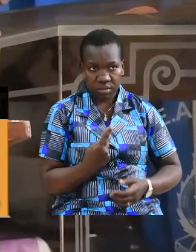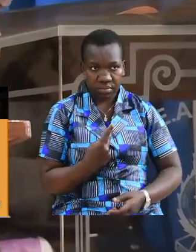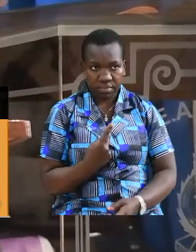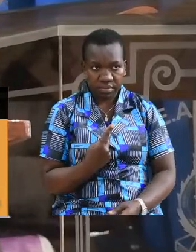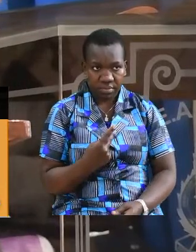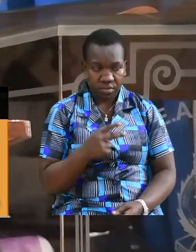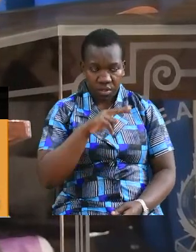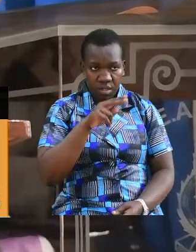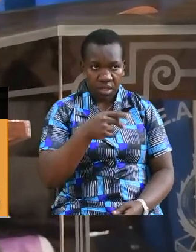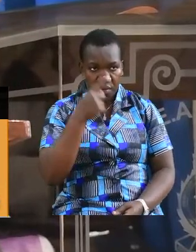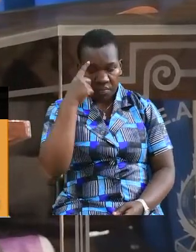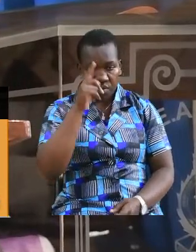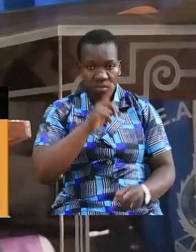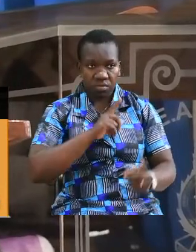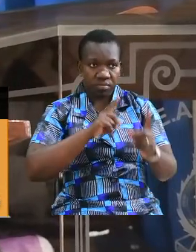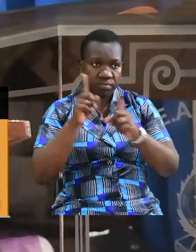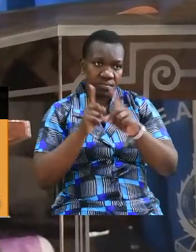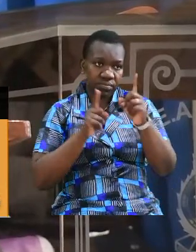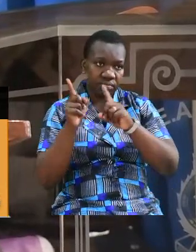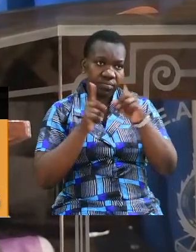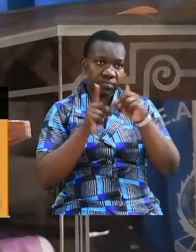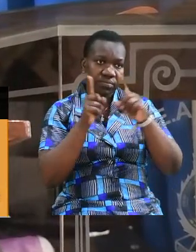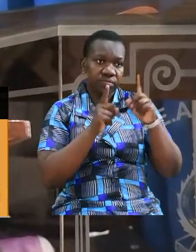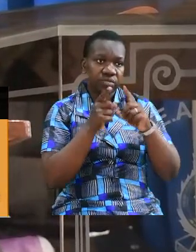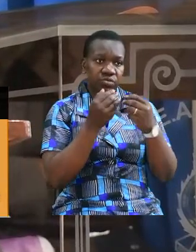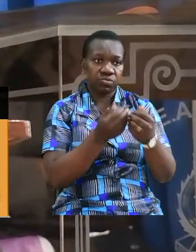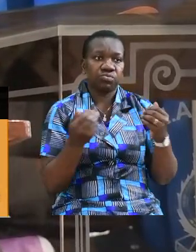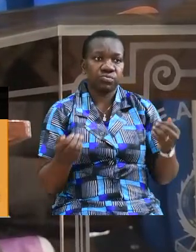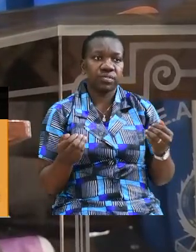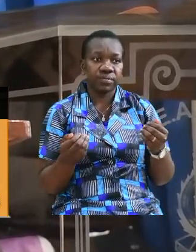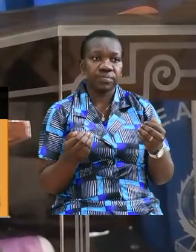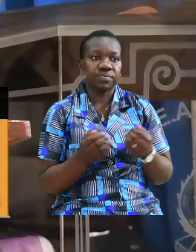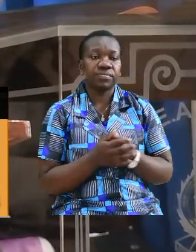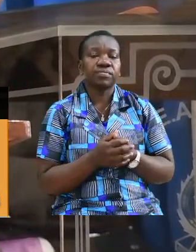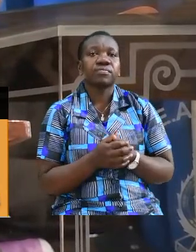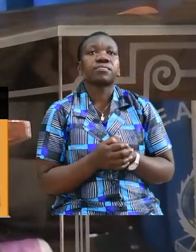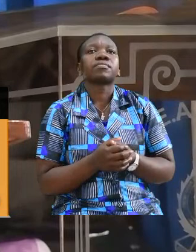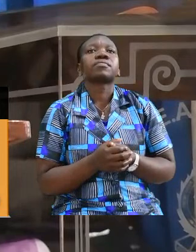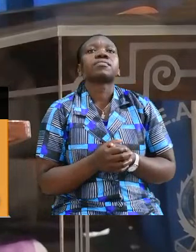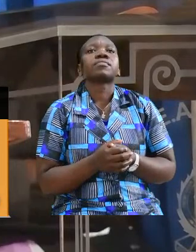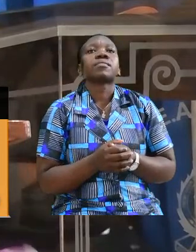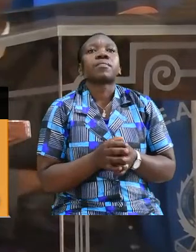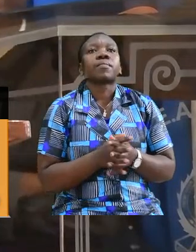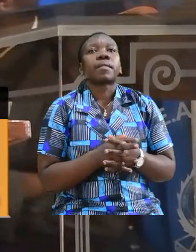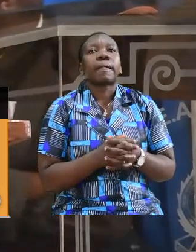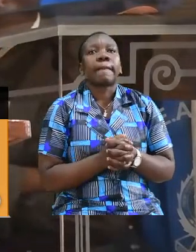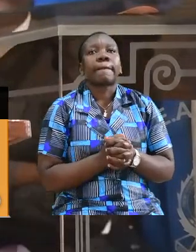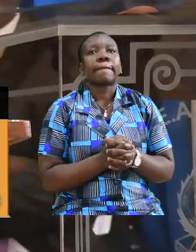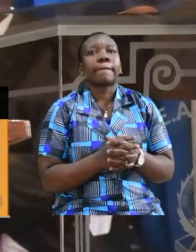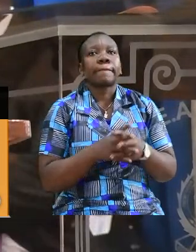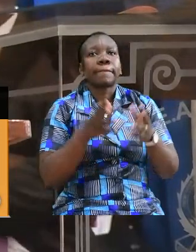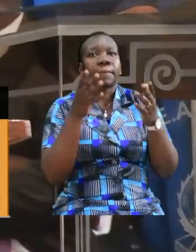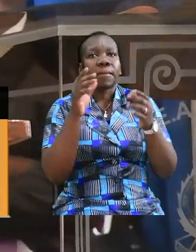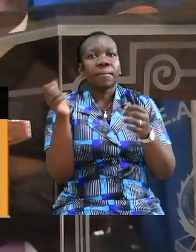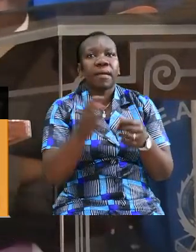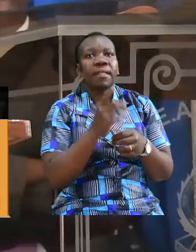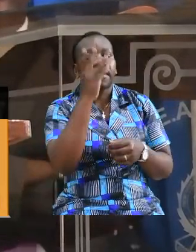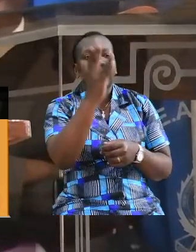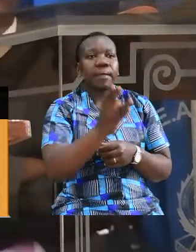Na tunaomba kujiandikisha kabla ya mwezi 16 mwezi wa 4.